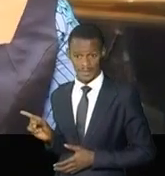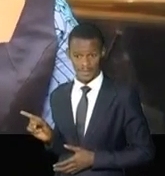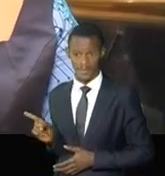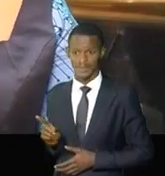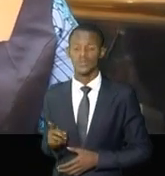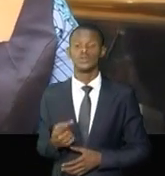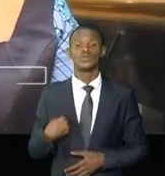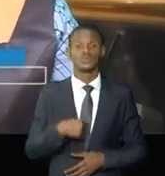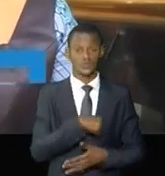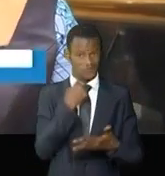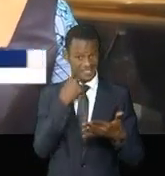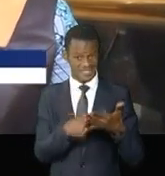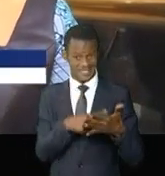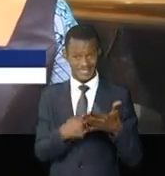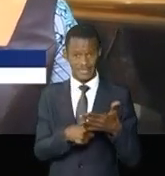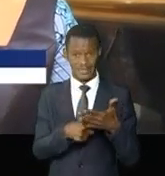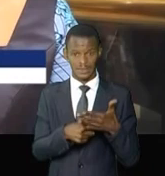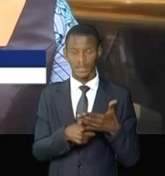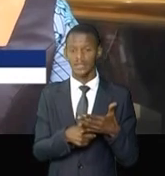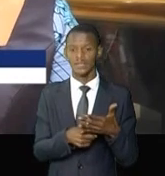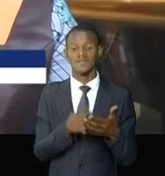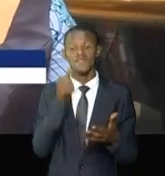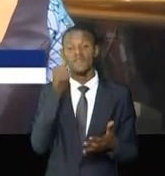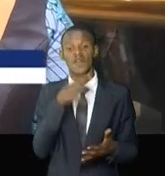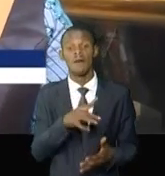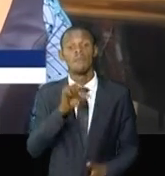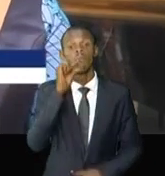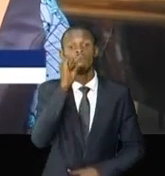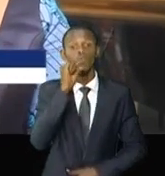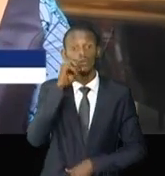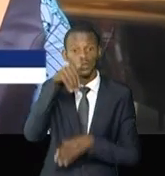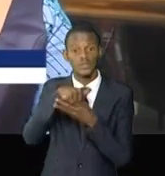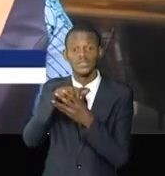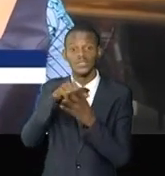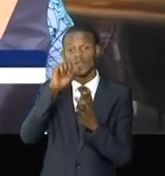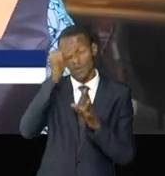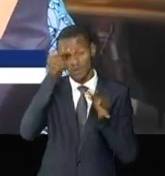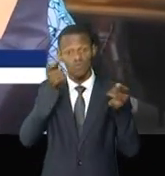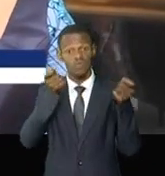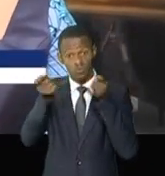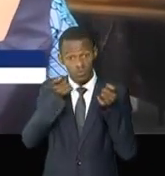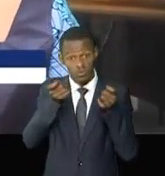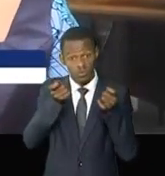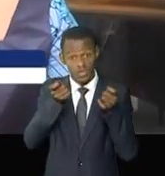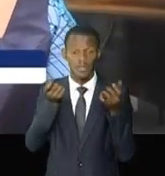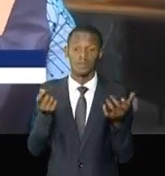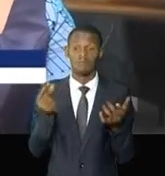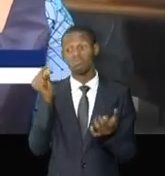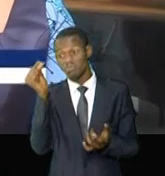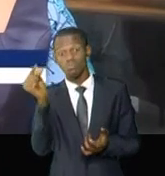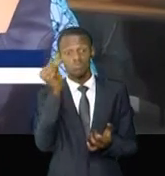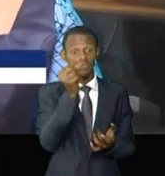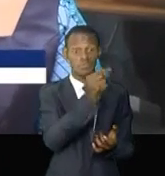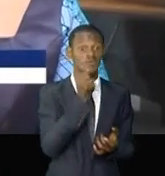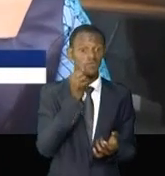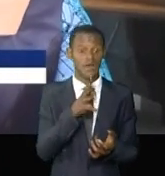battre pour accroître la participation politique de la femme. Et pour y arriver, nous devons former les femmes, nous